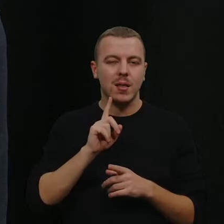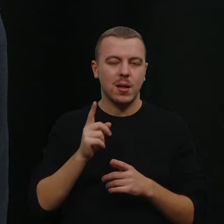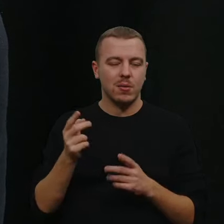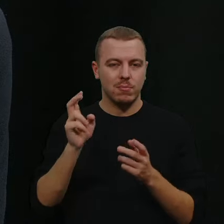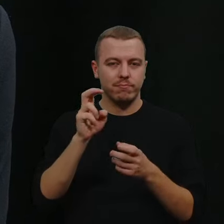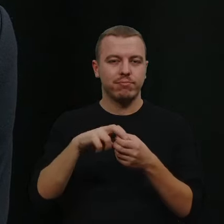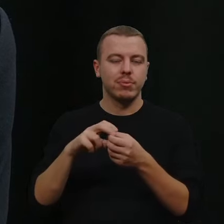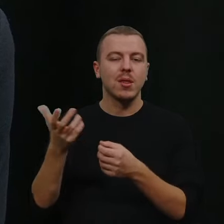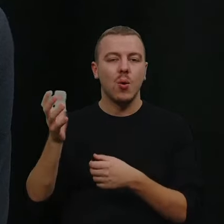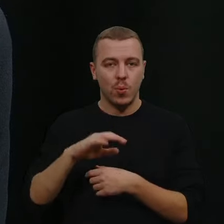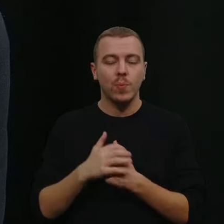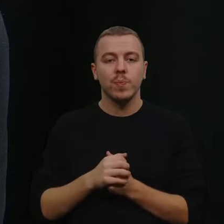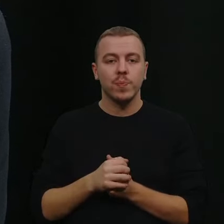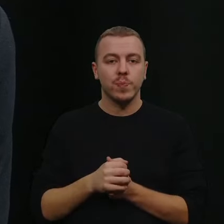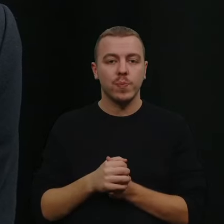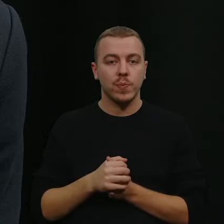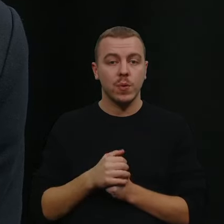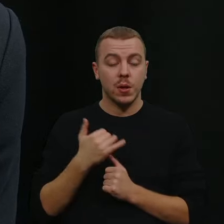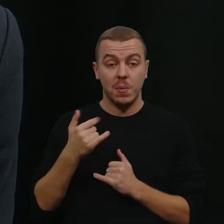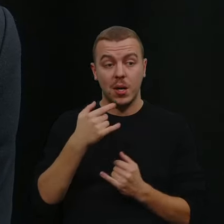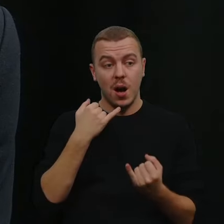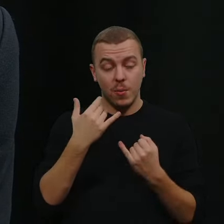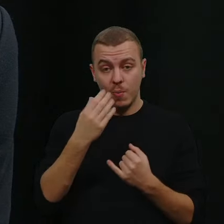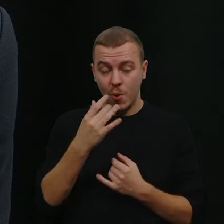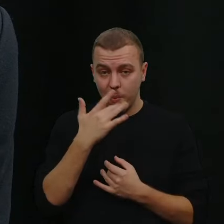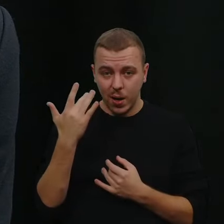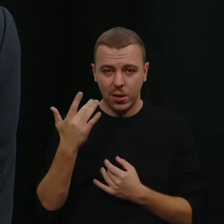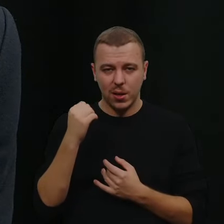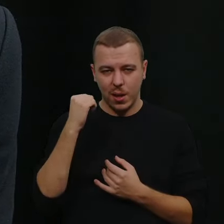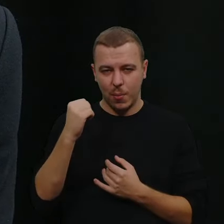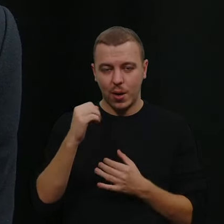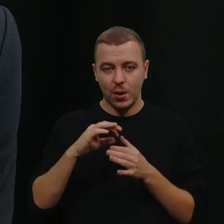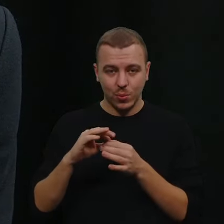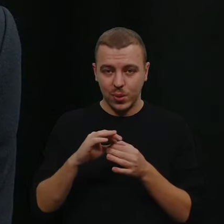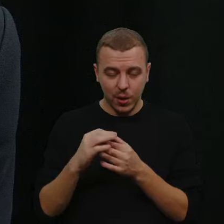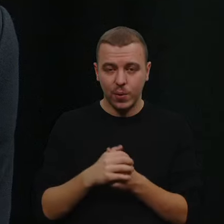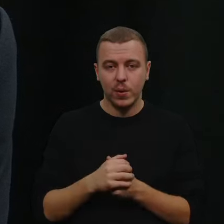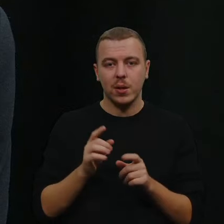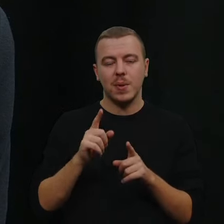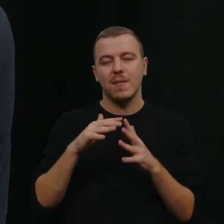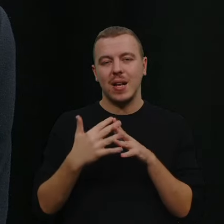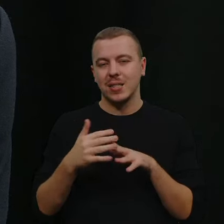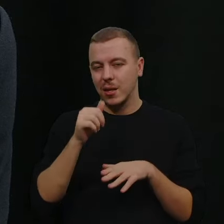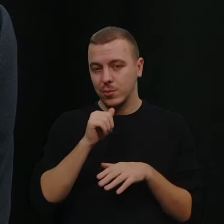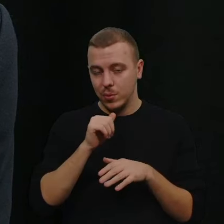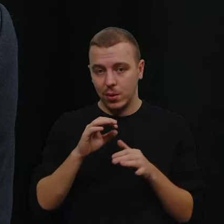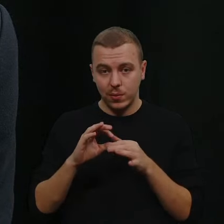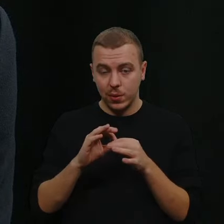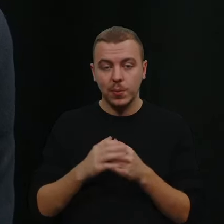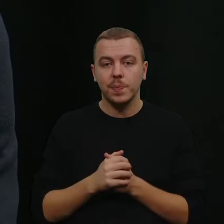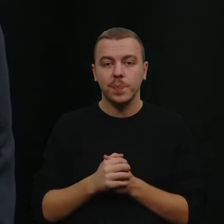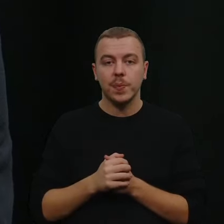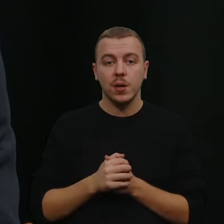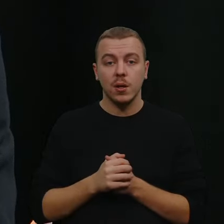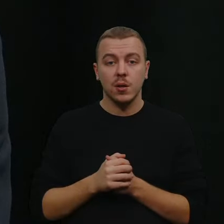ir kalbasi su jūsų partija, demokratų sąjunga ir valstiečiais ir žaliaisiais. Tai